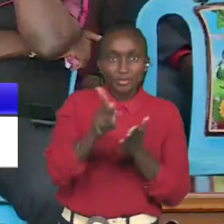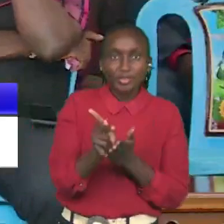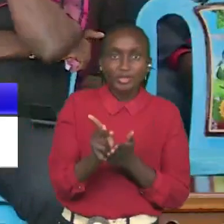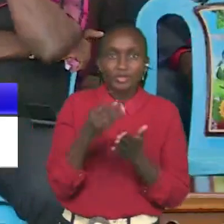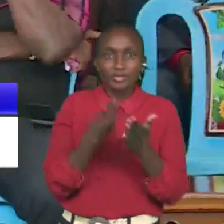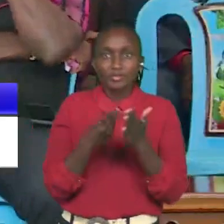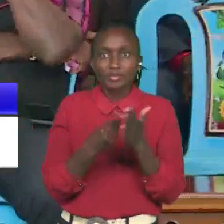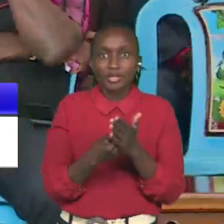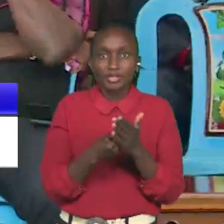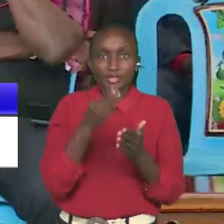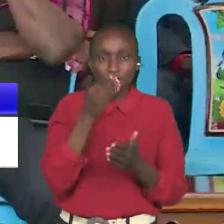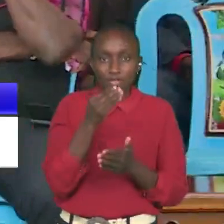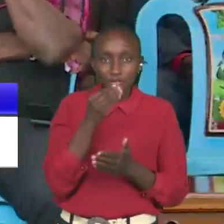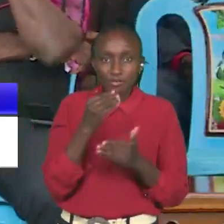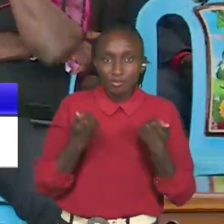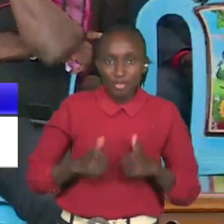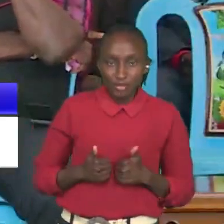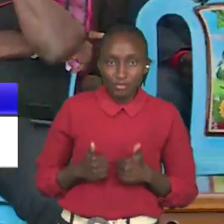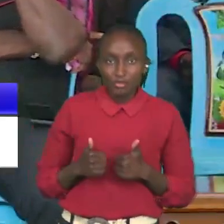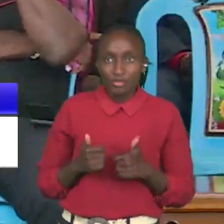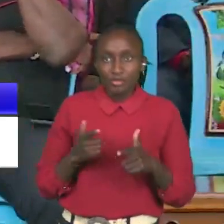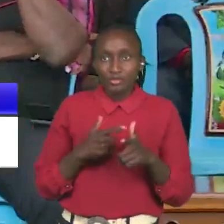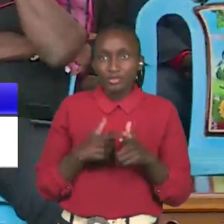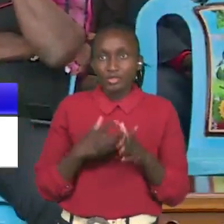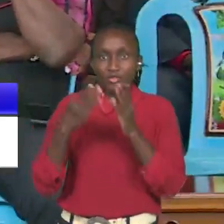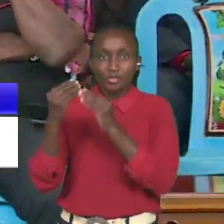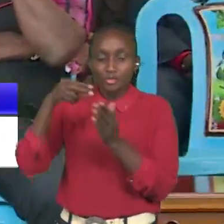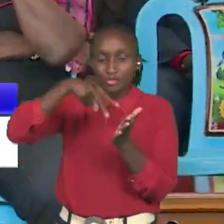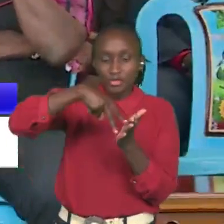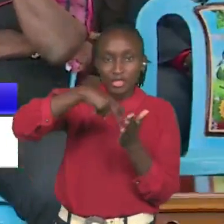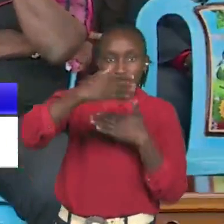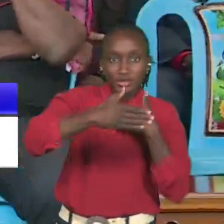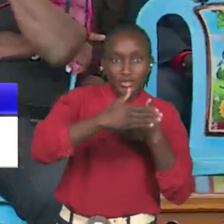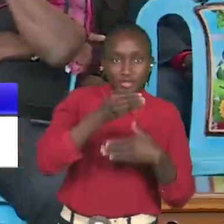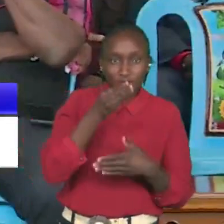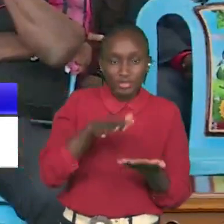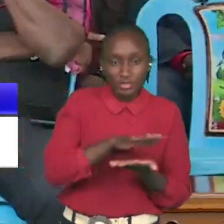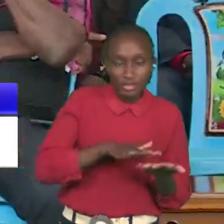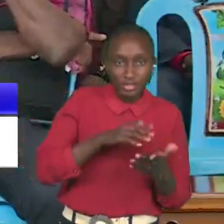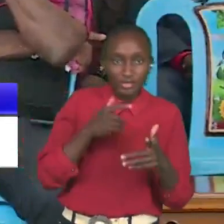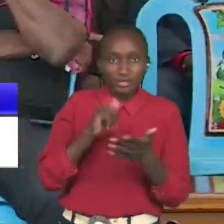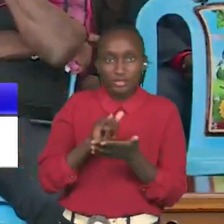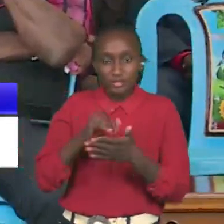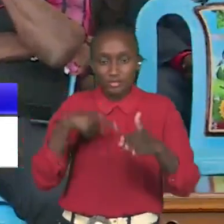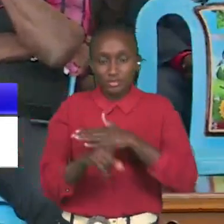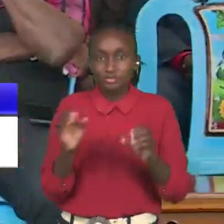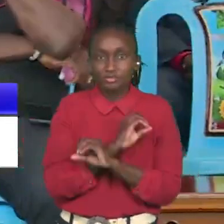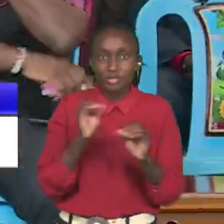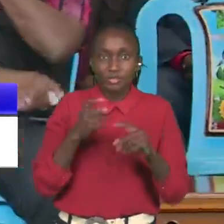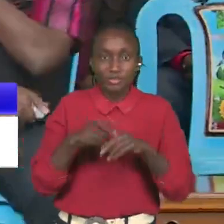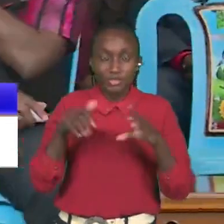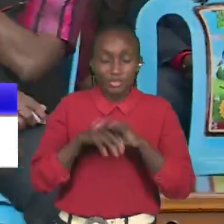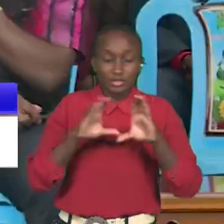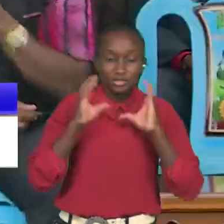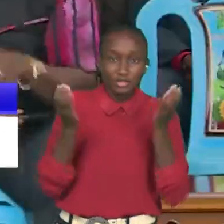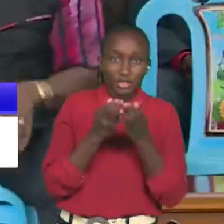pesa kule dining hall ya chakula, basi kwenda simama mlango ya dining hall, mtoto asiende kule. Lakini darasani